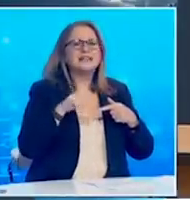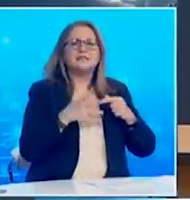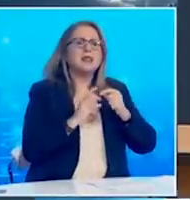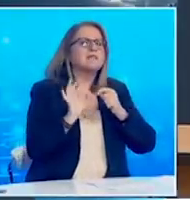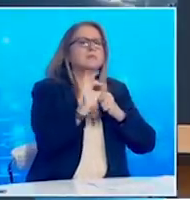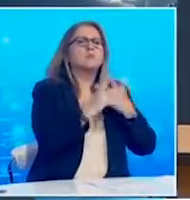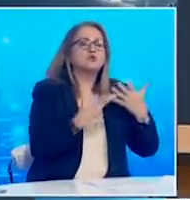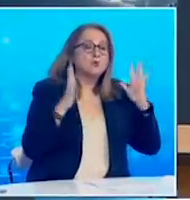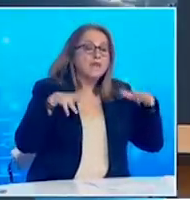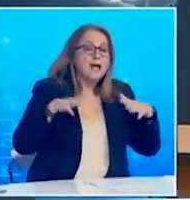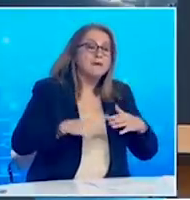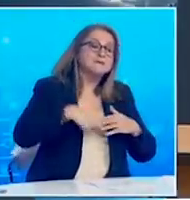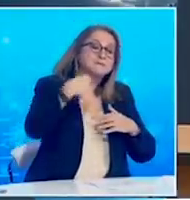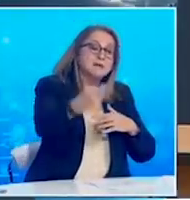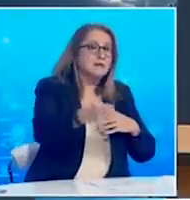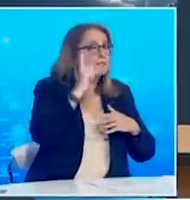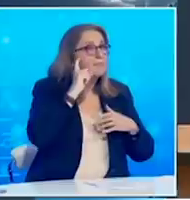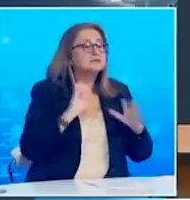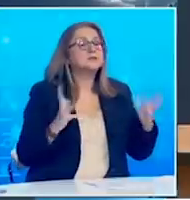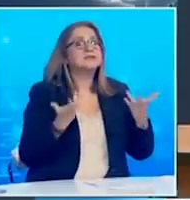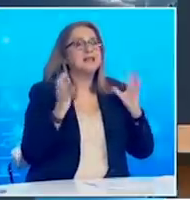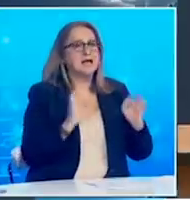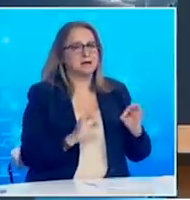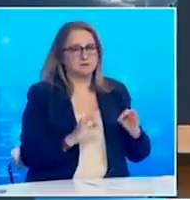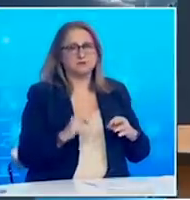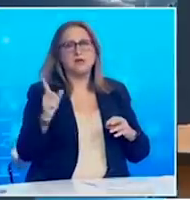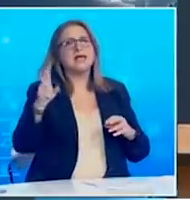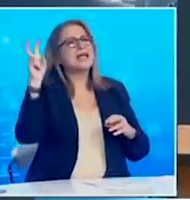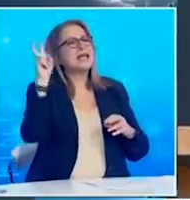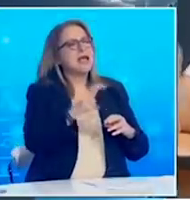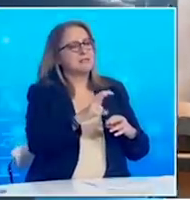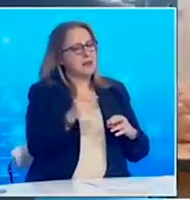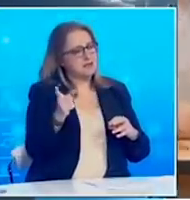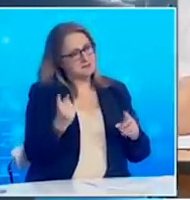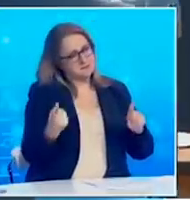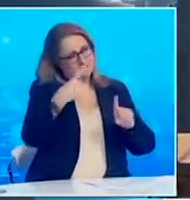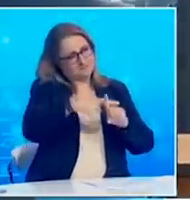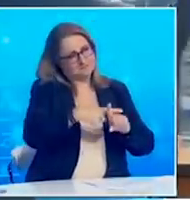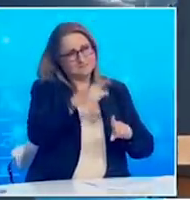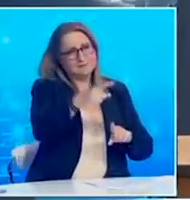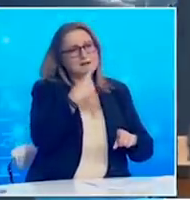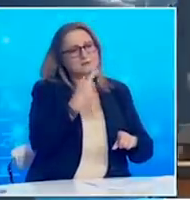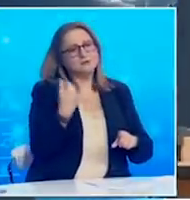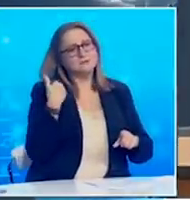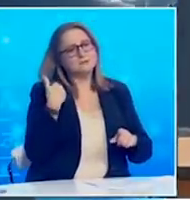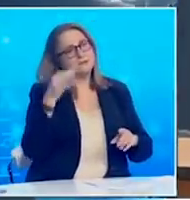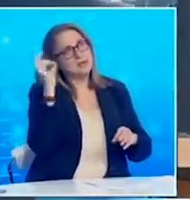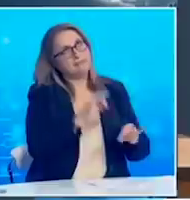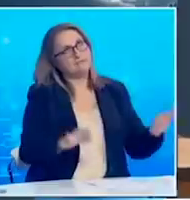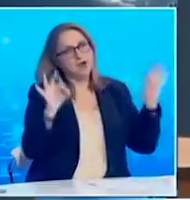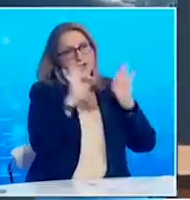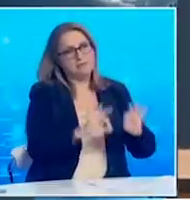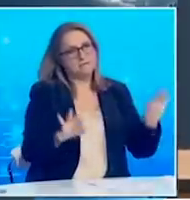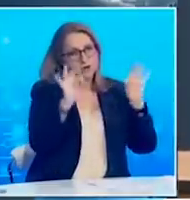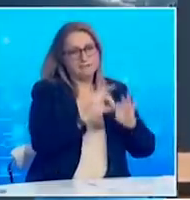ημέρες. Να προσθέσω λιγάκι, γιατί αυτή η ερώτηση γίνεται συνέχεια. Ό,τι ίσχυε στην πρώτη φάση της πανδημίας, ισχύει και